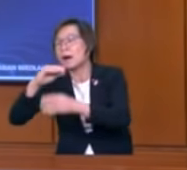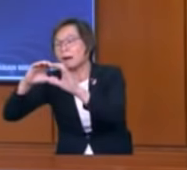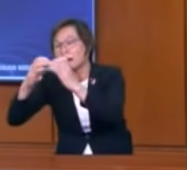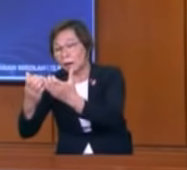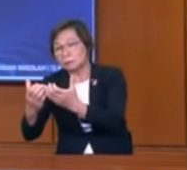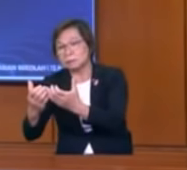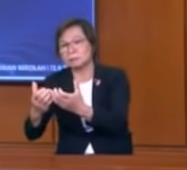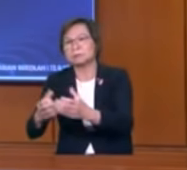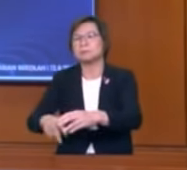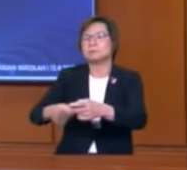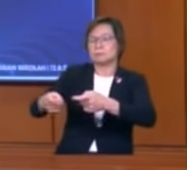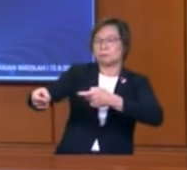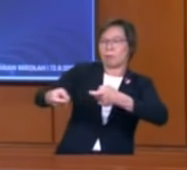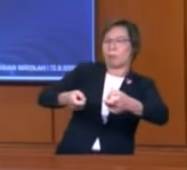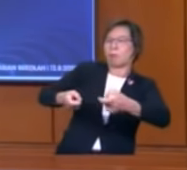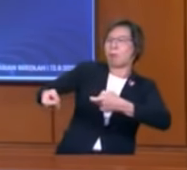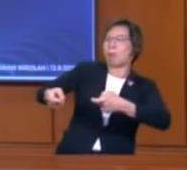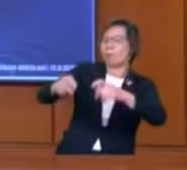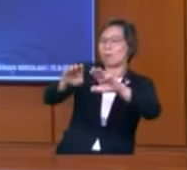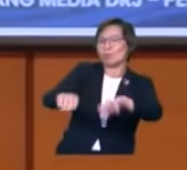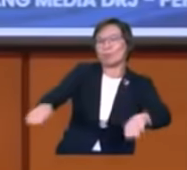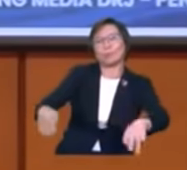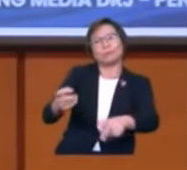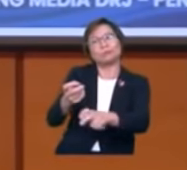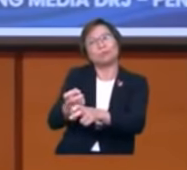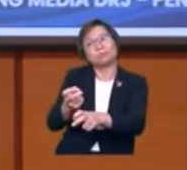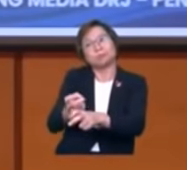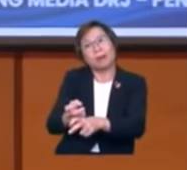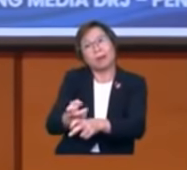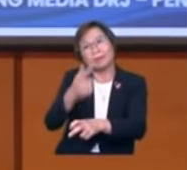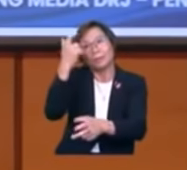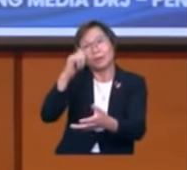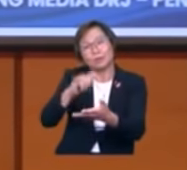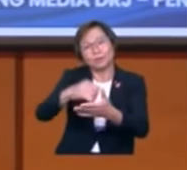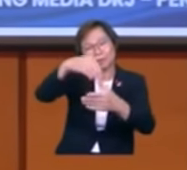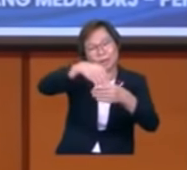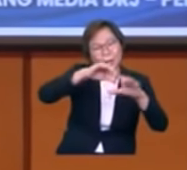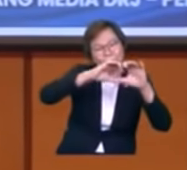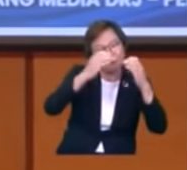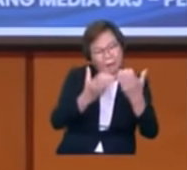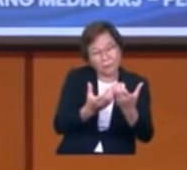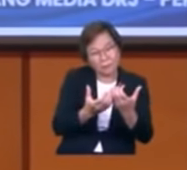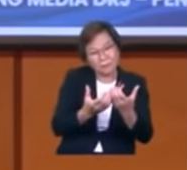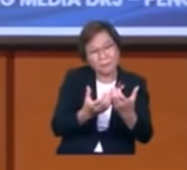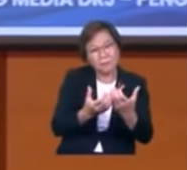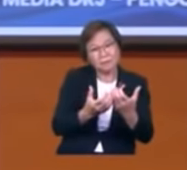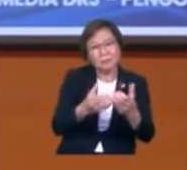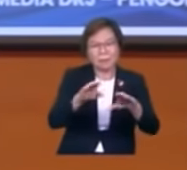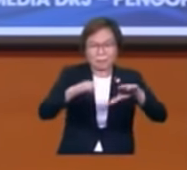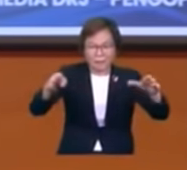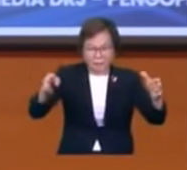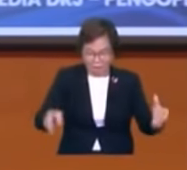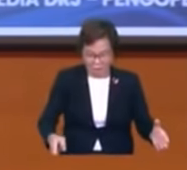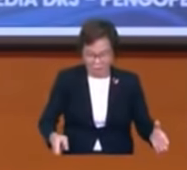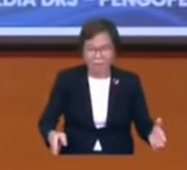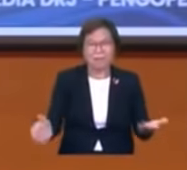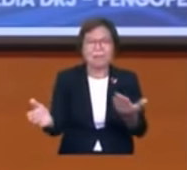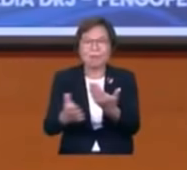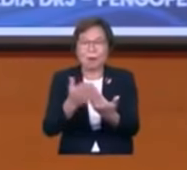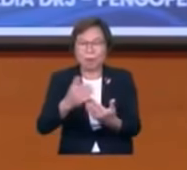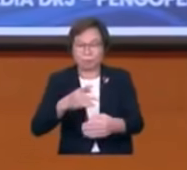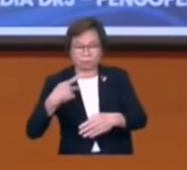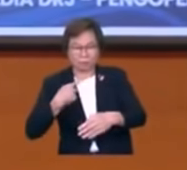adalah pengawalan murid-murid ini sebab itu didalam kelas Apabila mereka berada di meja lebih